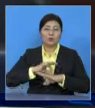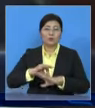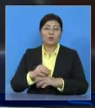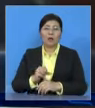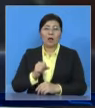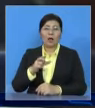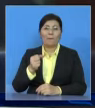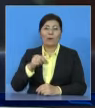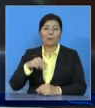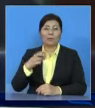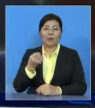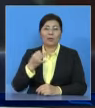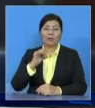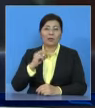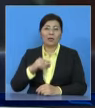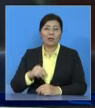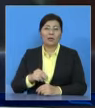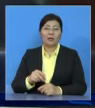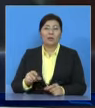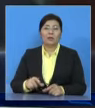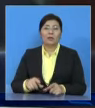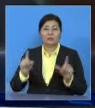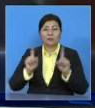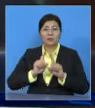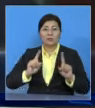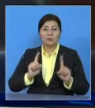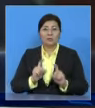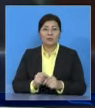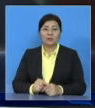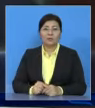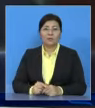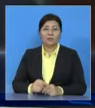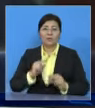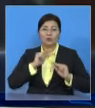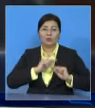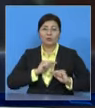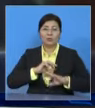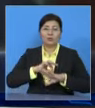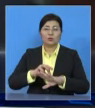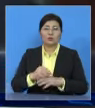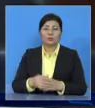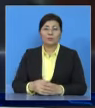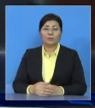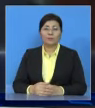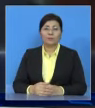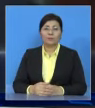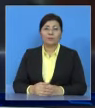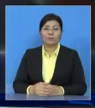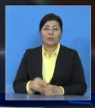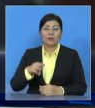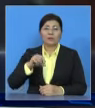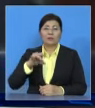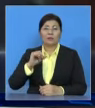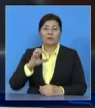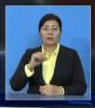кесенесін абаттандыру жұмысына 63 миллион теңге бөлінді. Терсақан ауылында біздің мектебіміз